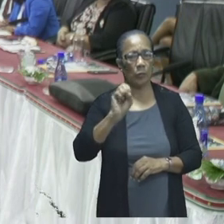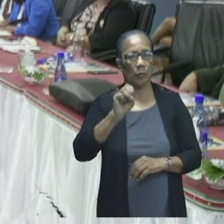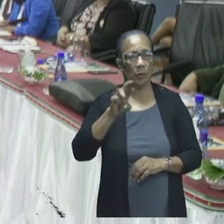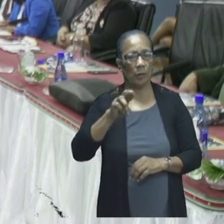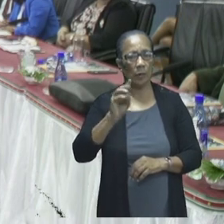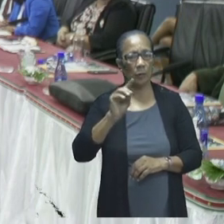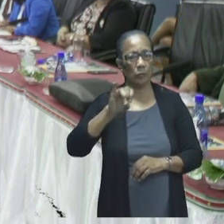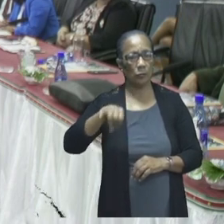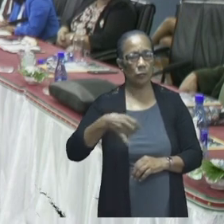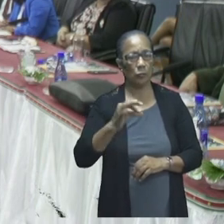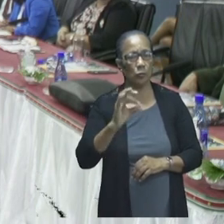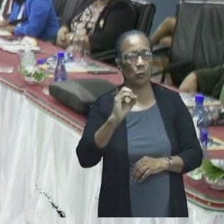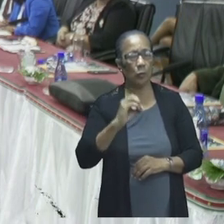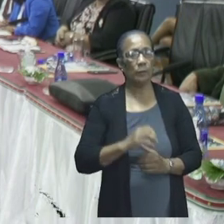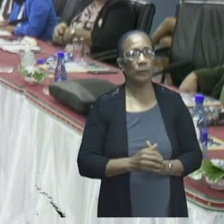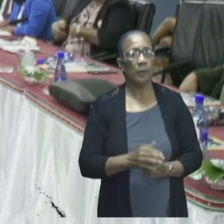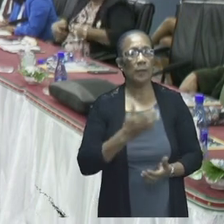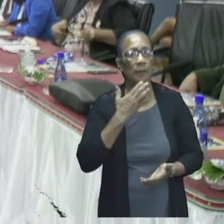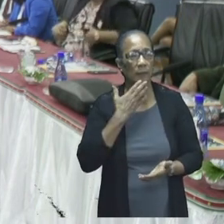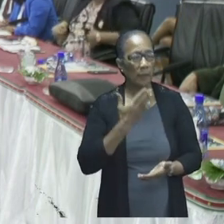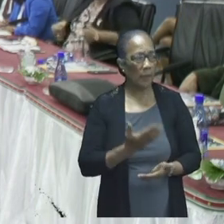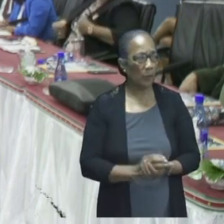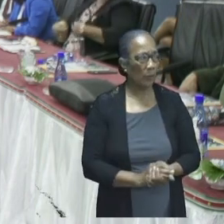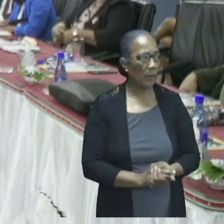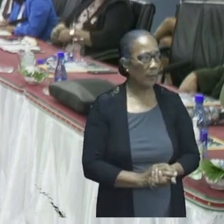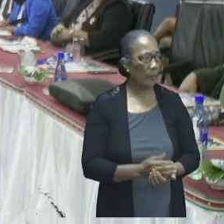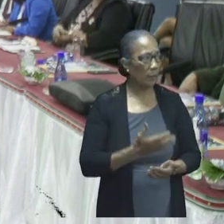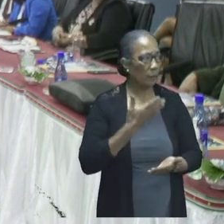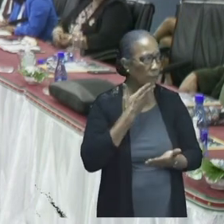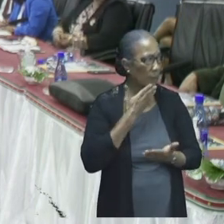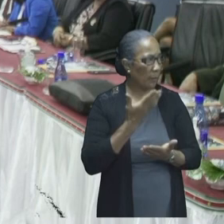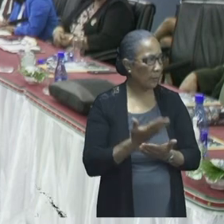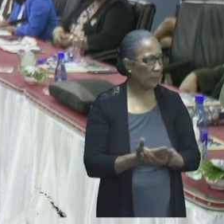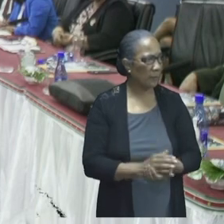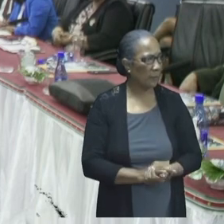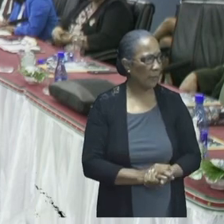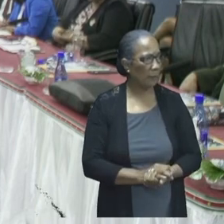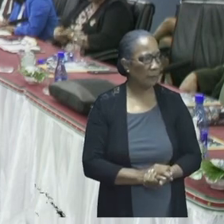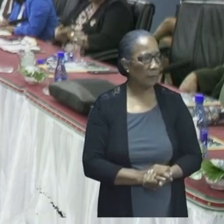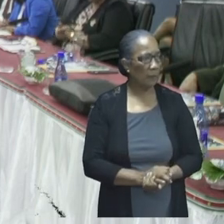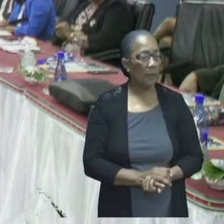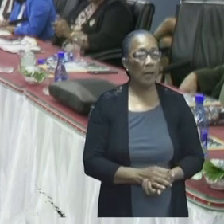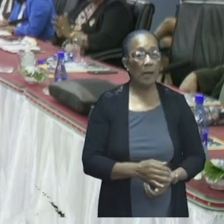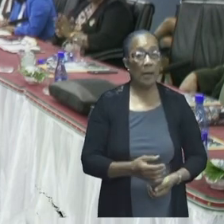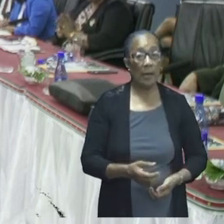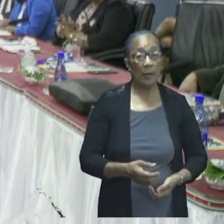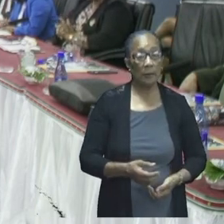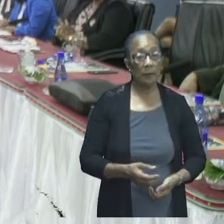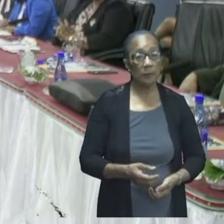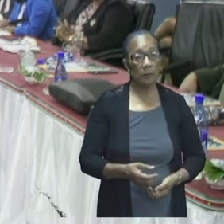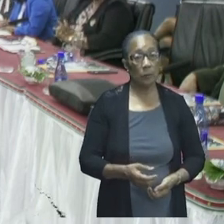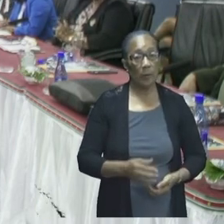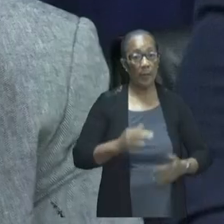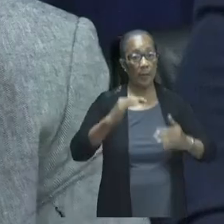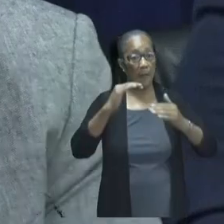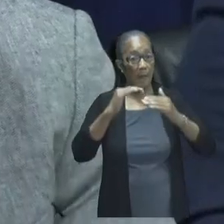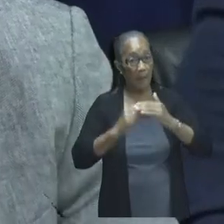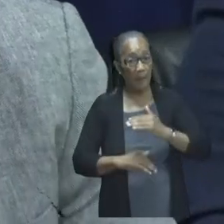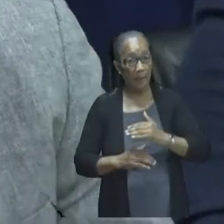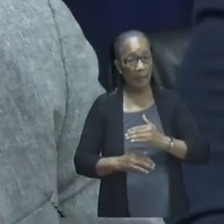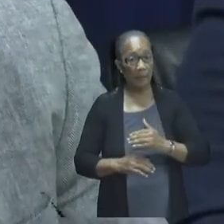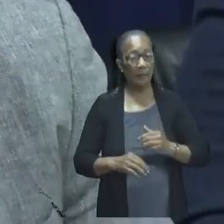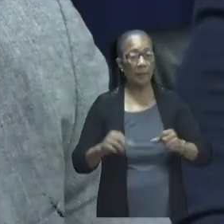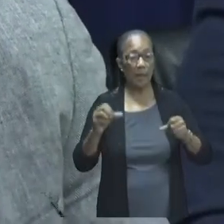het ook erbuiten vraag staat of wij minder ambtenaren op de lonen we willen zetten dat zijn we